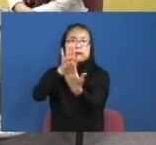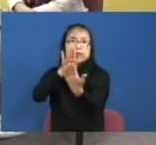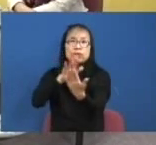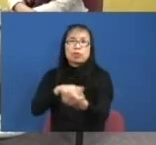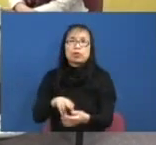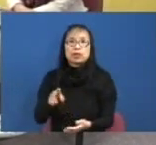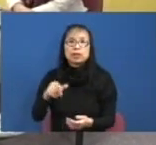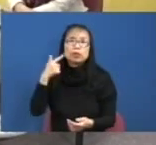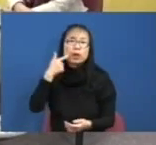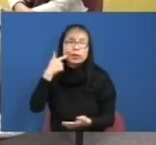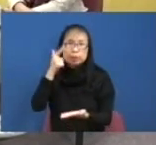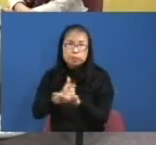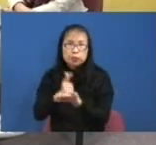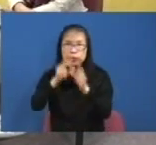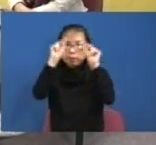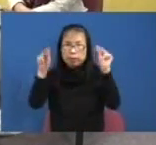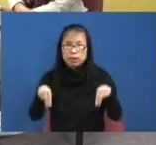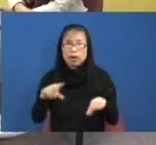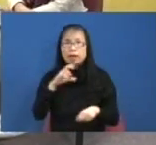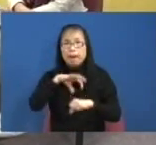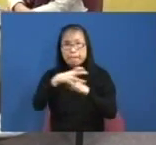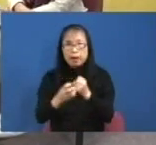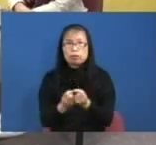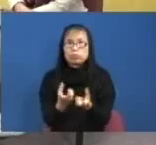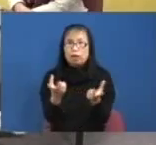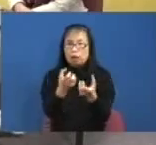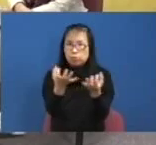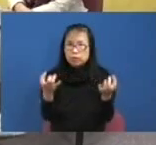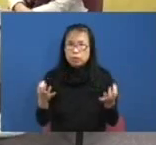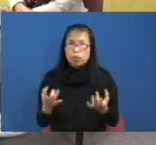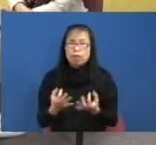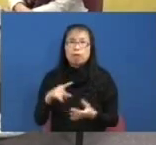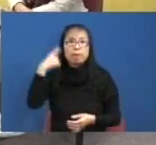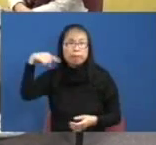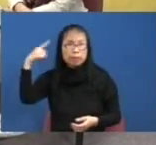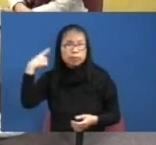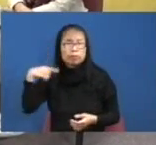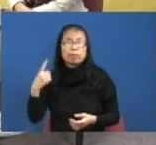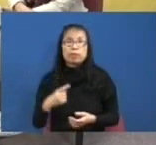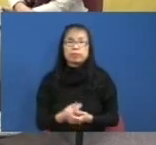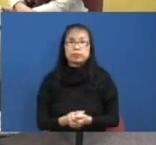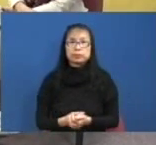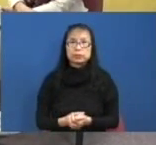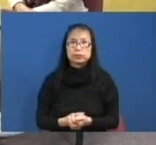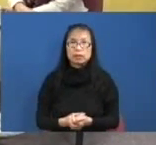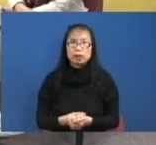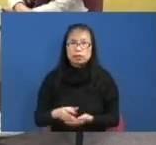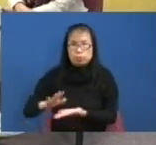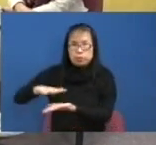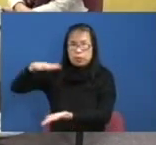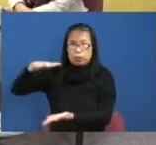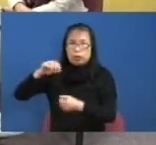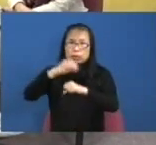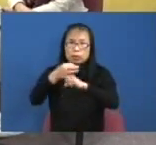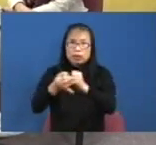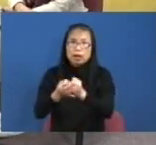嘅嚴重嘅問題，包括喺歐洲啊，喺甚至美國都好啦。你話一個咁富有嘅國家，咁但